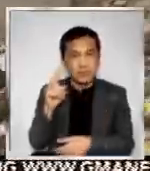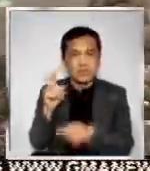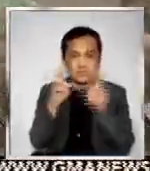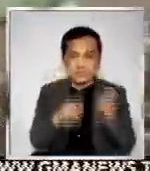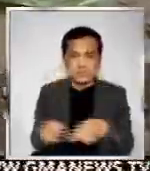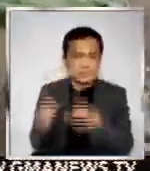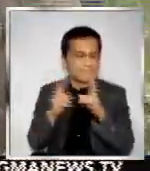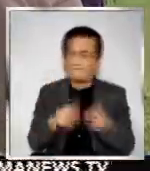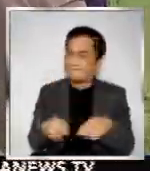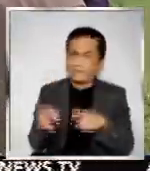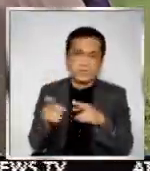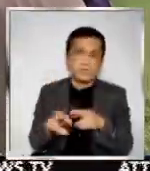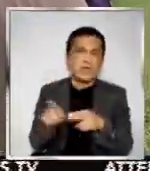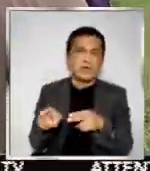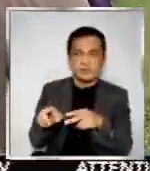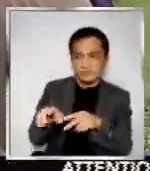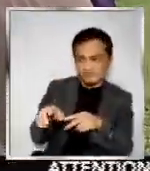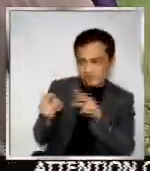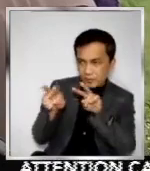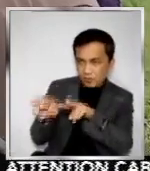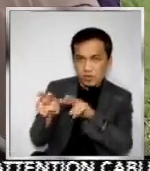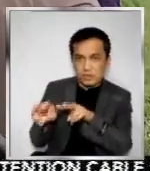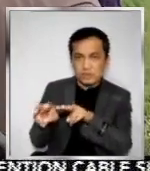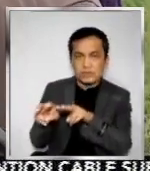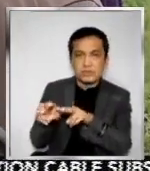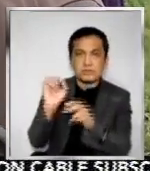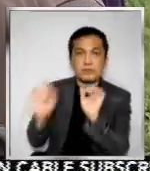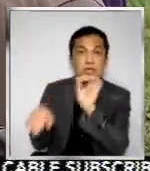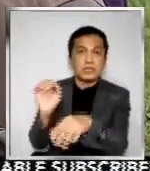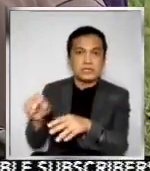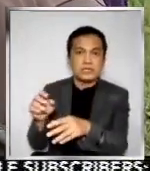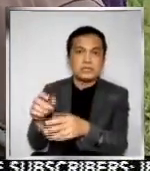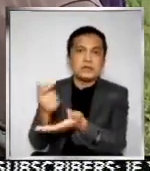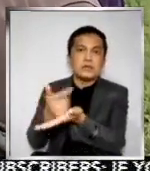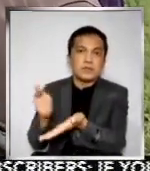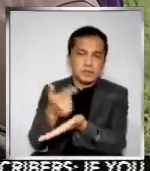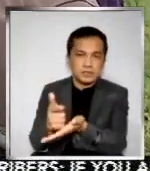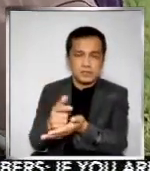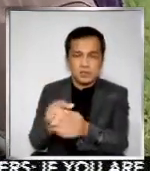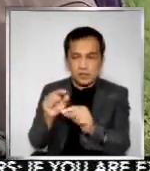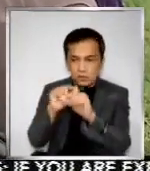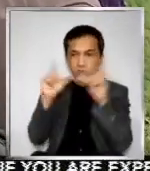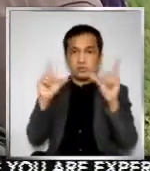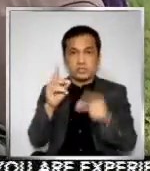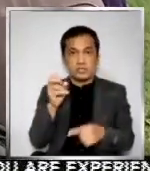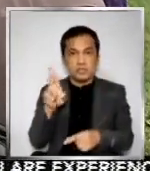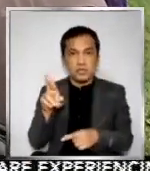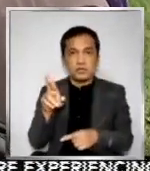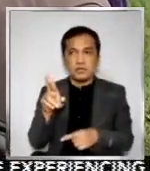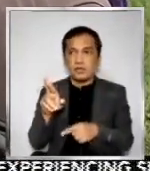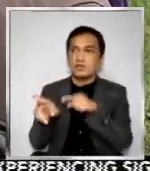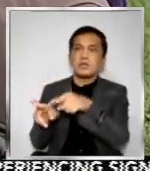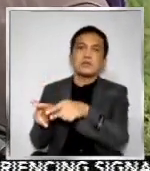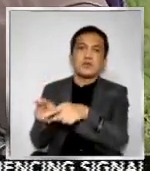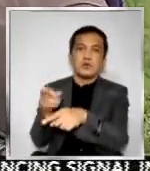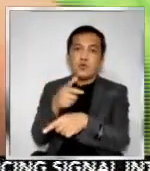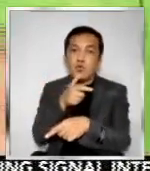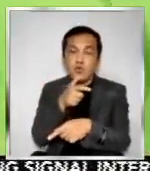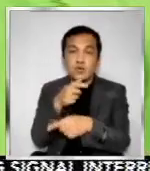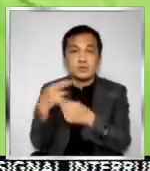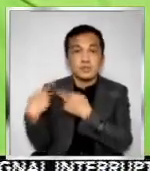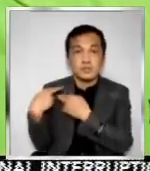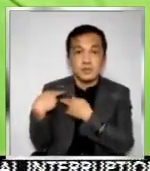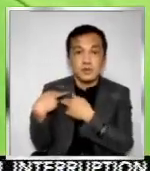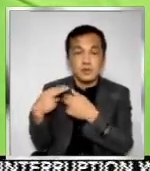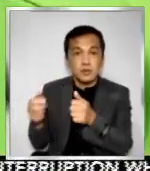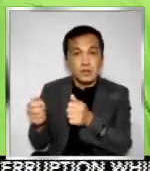na lang ng basura. Ang mas ikinagulat ng mga taga-DENR, dating taga-DENR pala ang nangangasiwa sa pasilidad. Ikaw